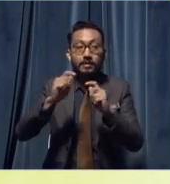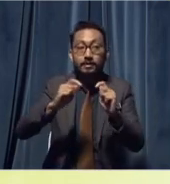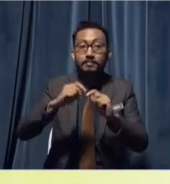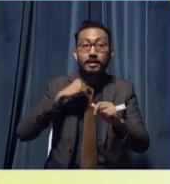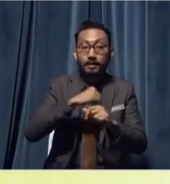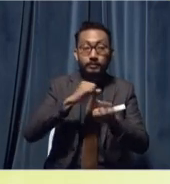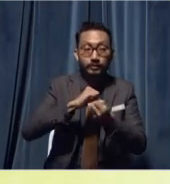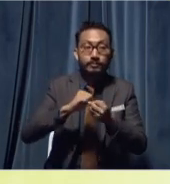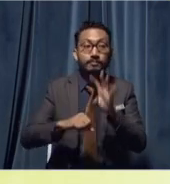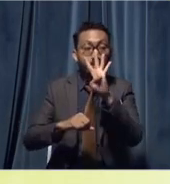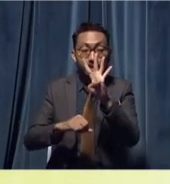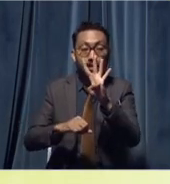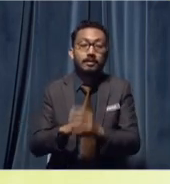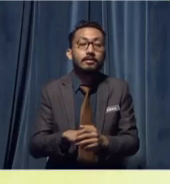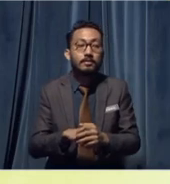Keempat.